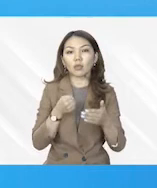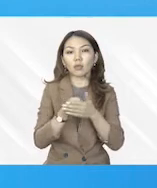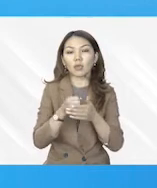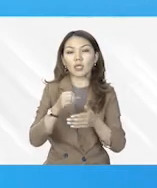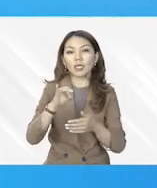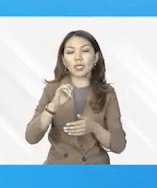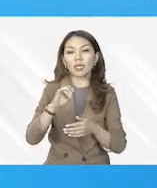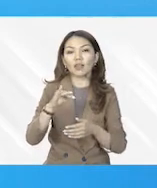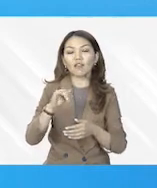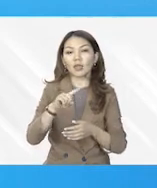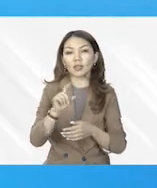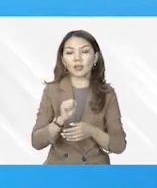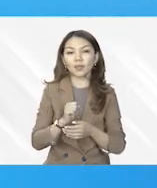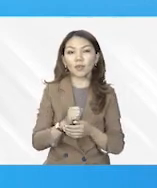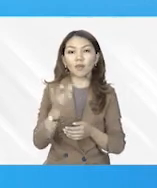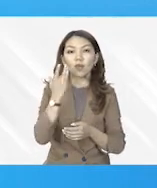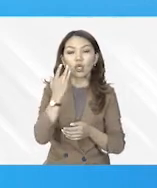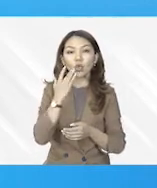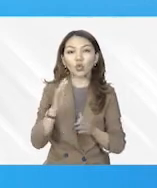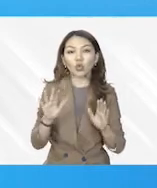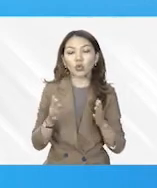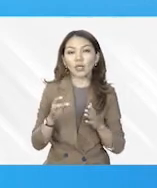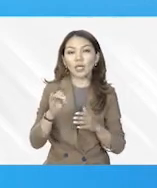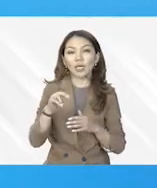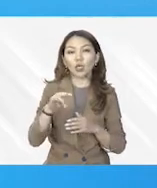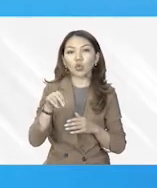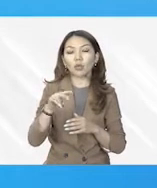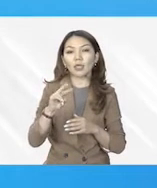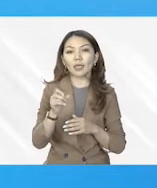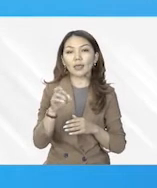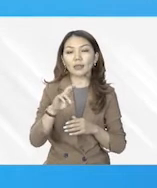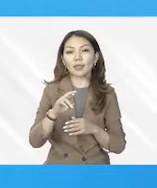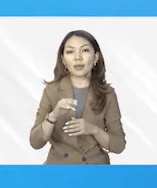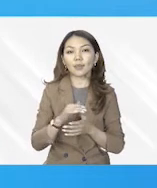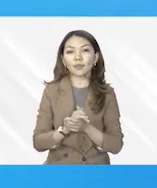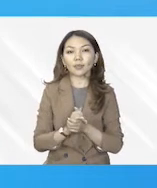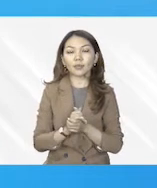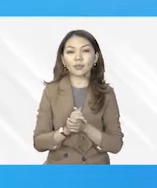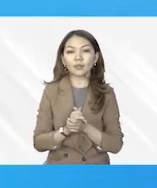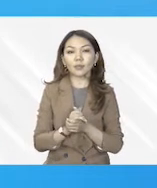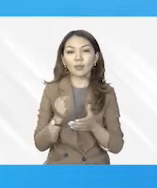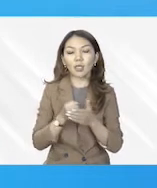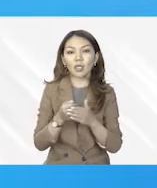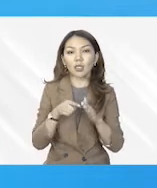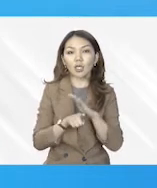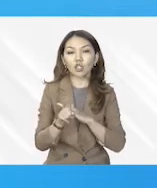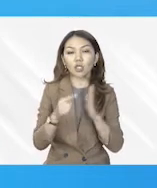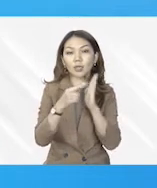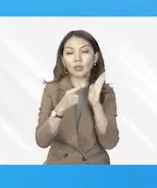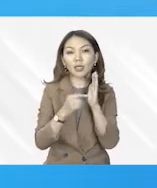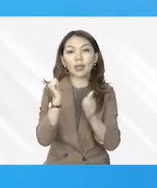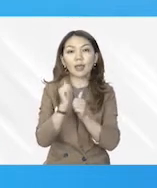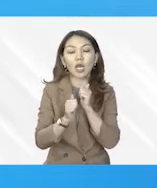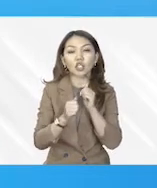которую происходит редупликация ДНК. Перед началом деления каждая